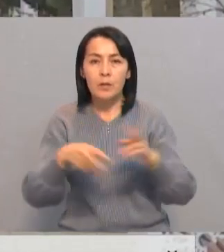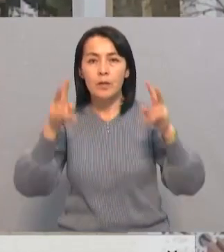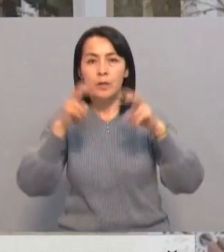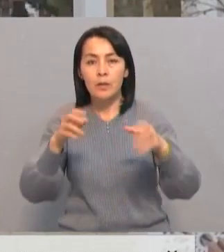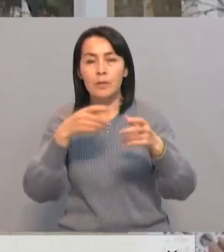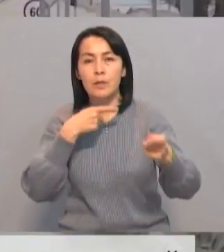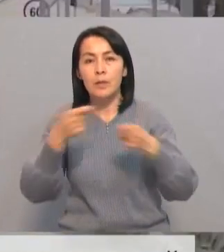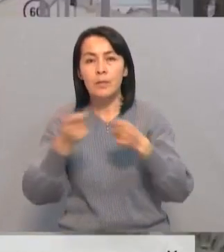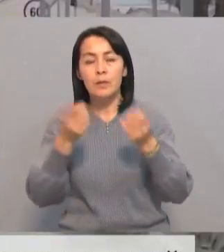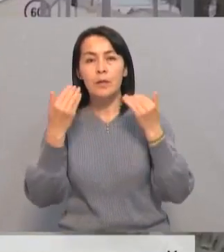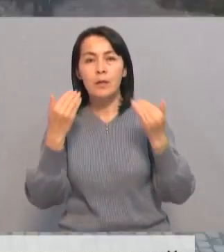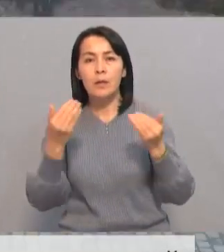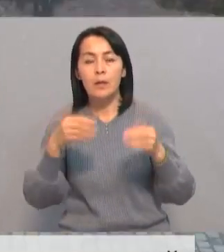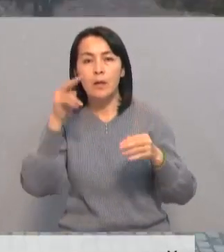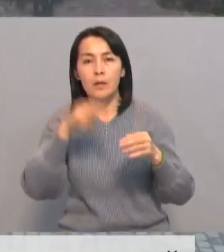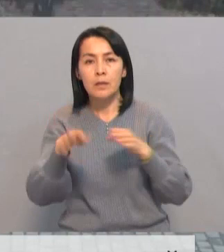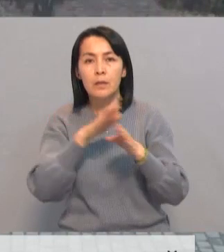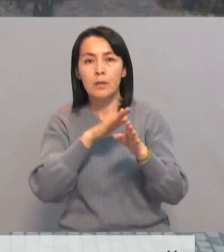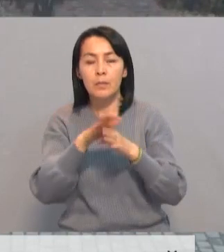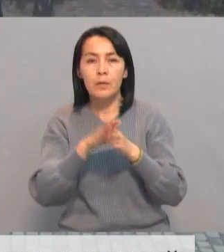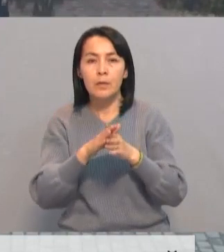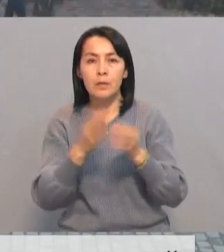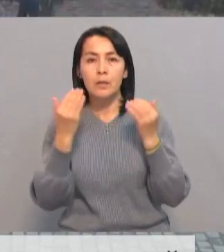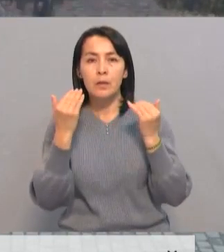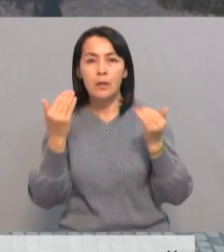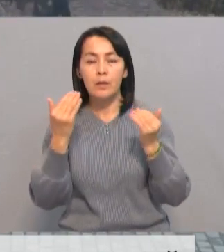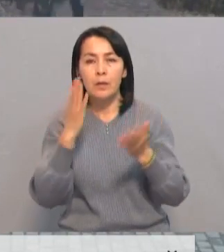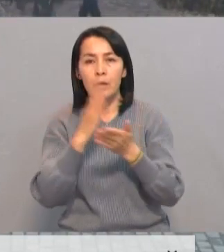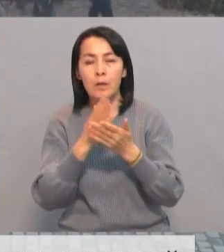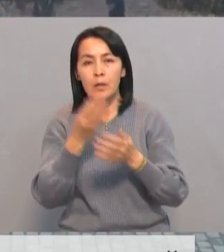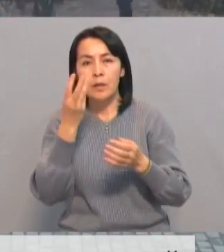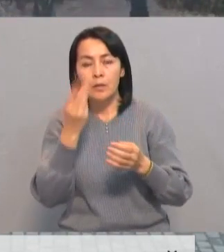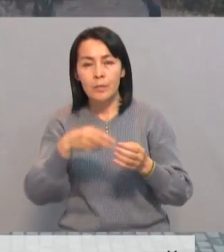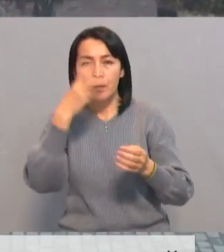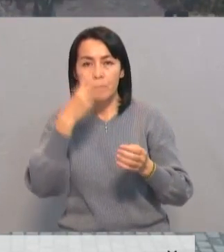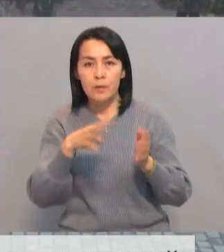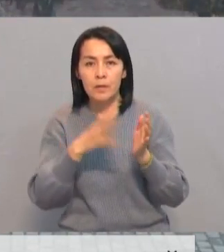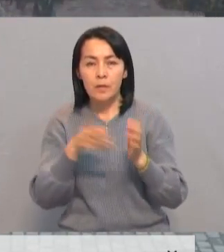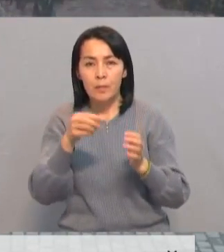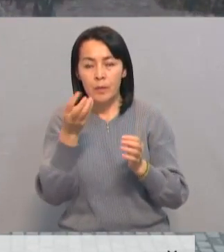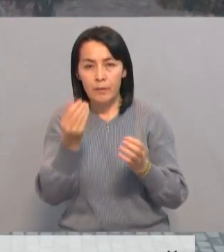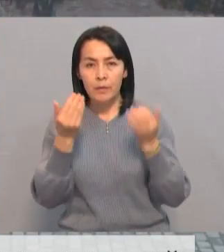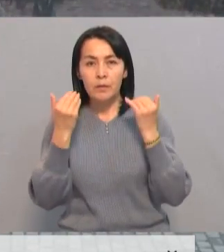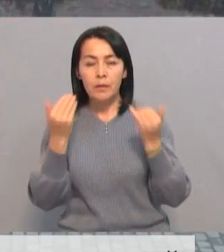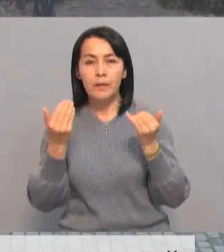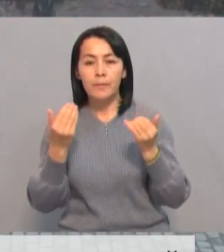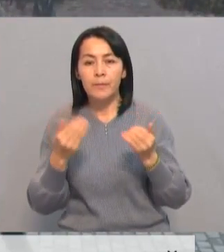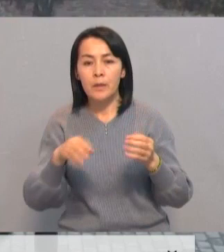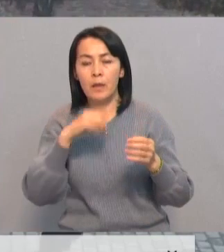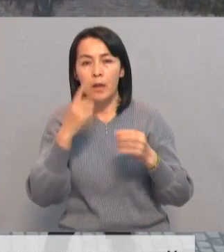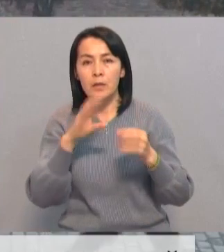таможенному администрированию выявлены и взысканы дополнительные источники доходов на сумму около 29 миллиардов тенге, сказала